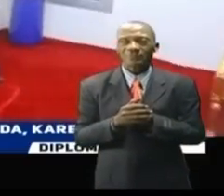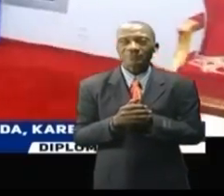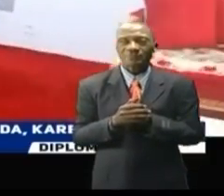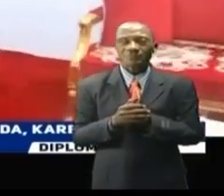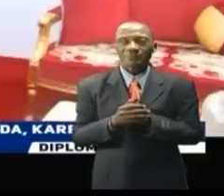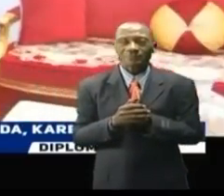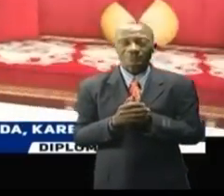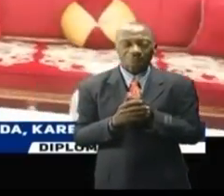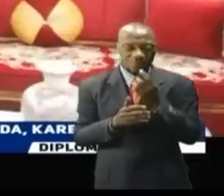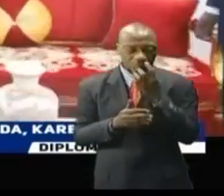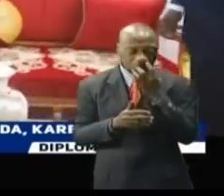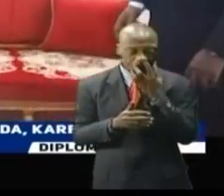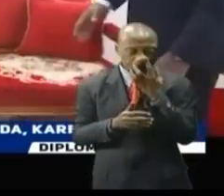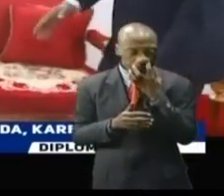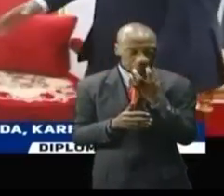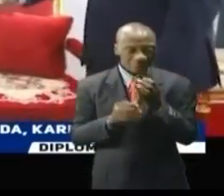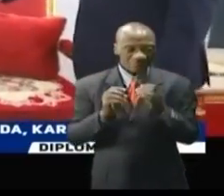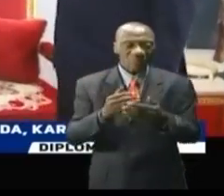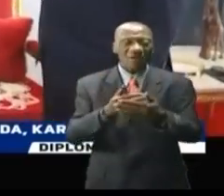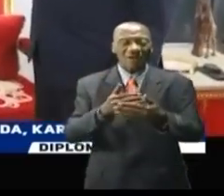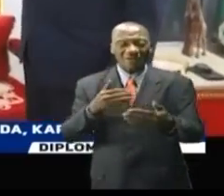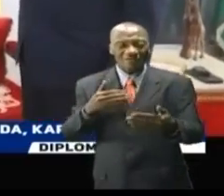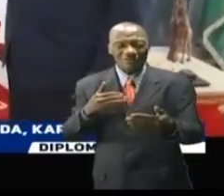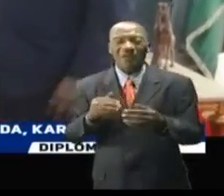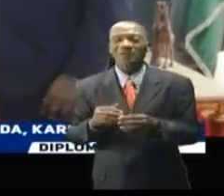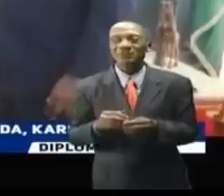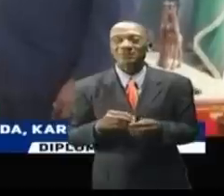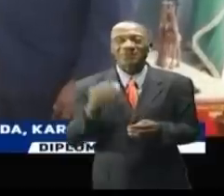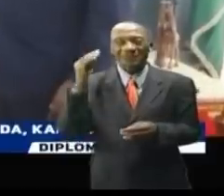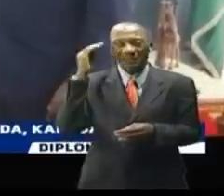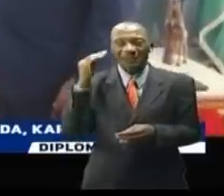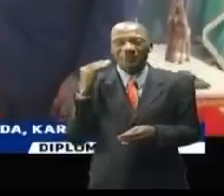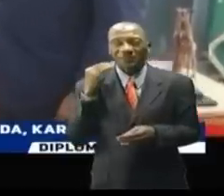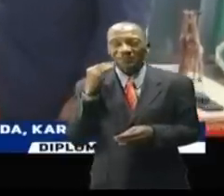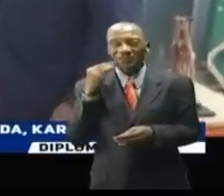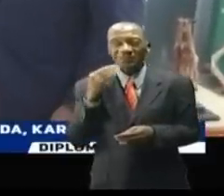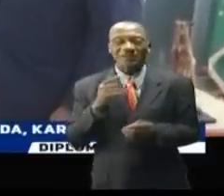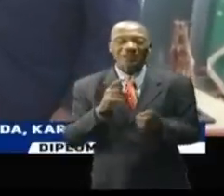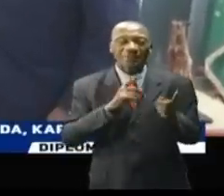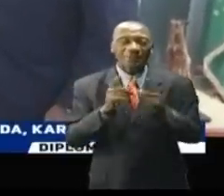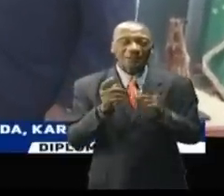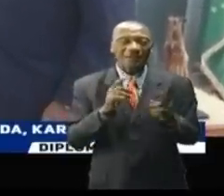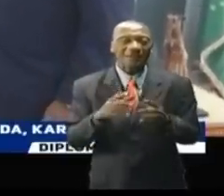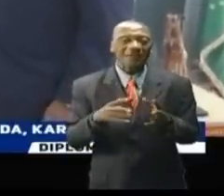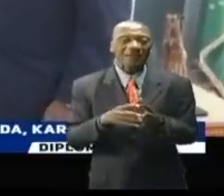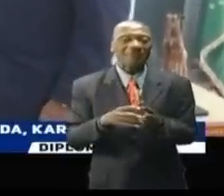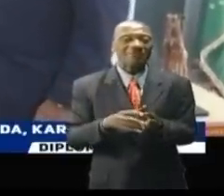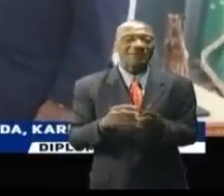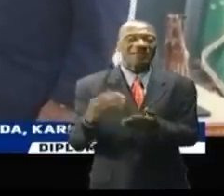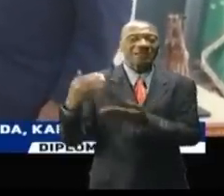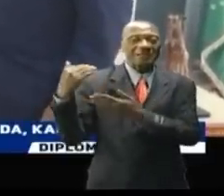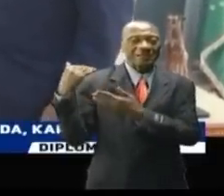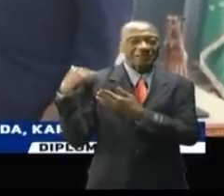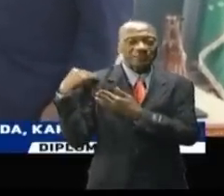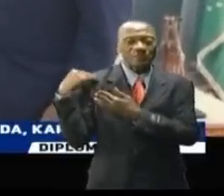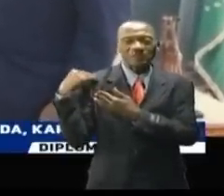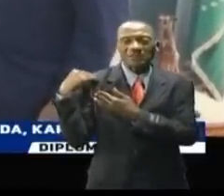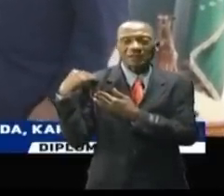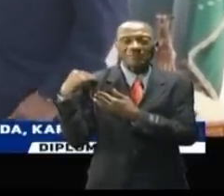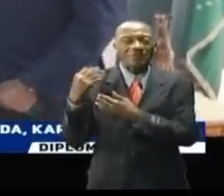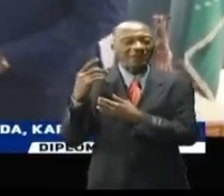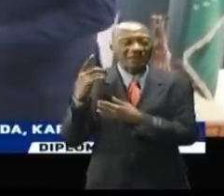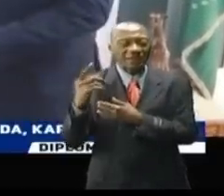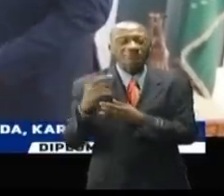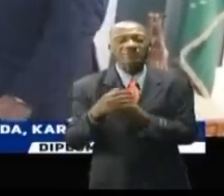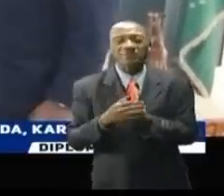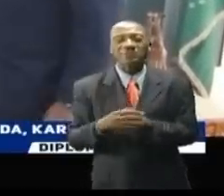Bien auparavant, Christophe Lutundula Palapenapala, chef de la diplomatie congolaise, a reçu dans son cabinet